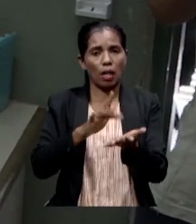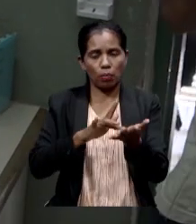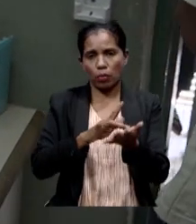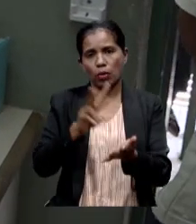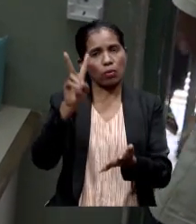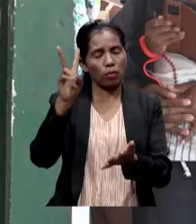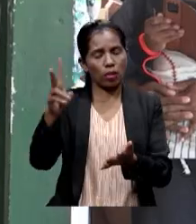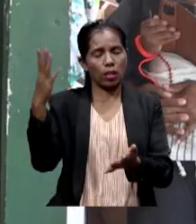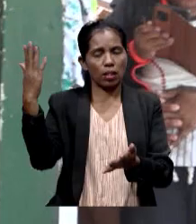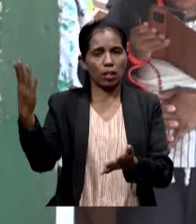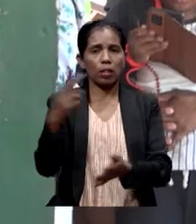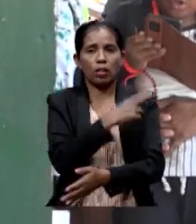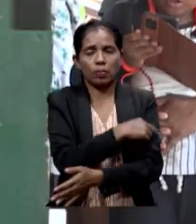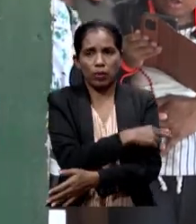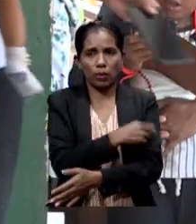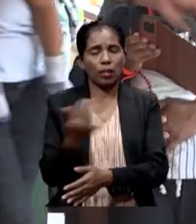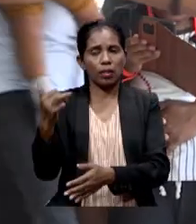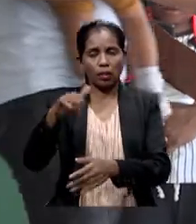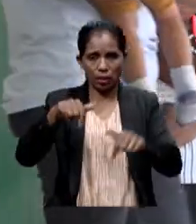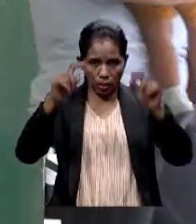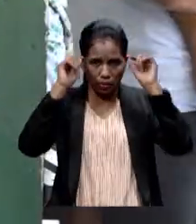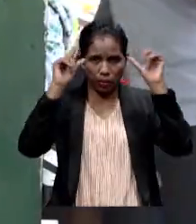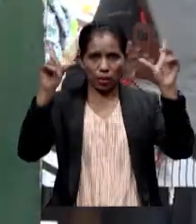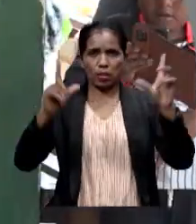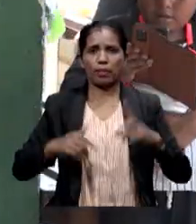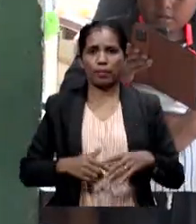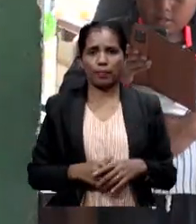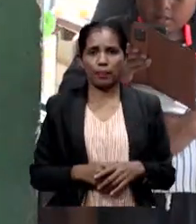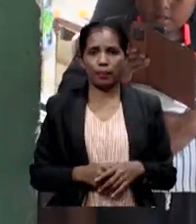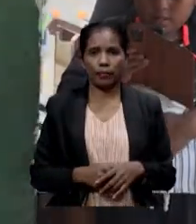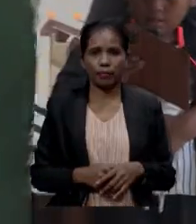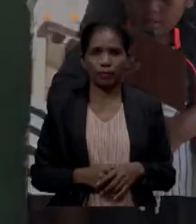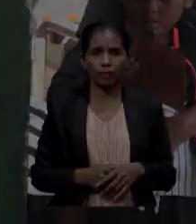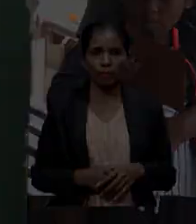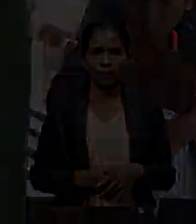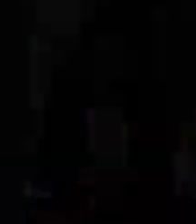sentru Saudi no postu Saudi Sira ia teritorio nasional. Lamberto da Silva, ZMN.